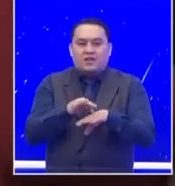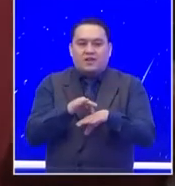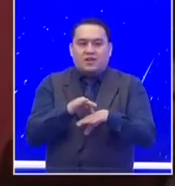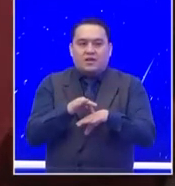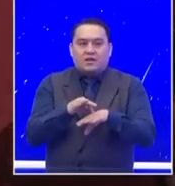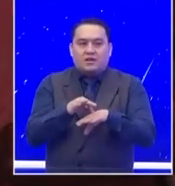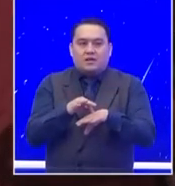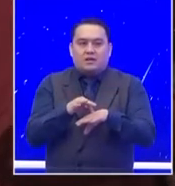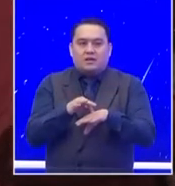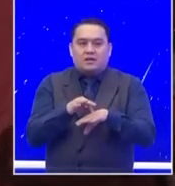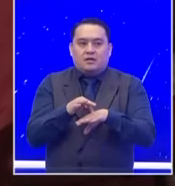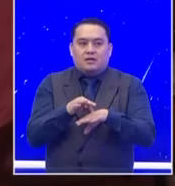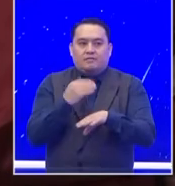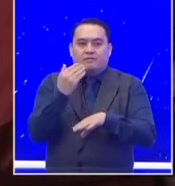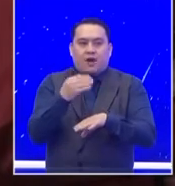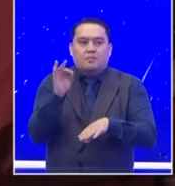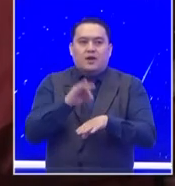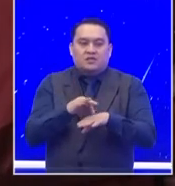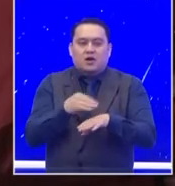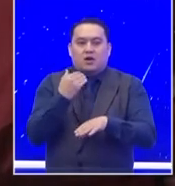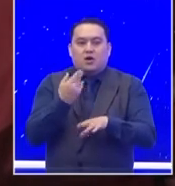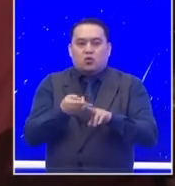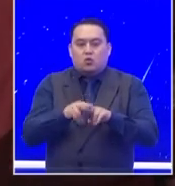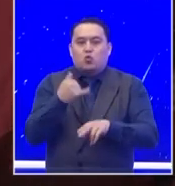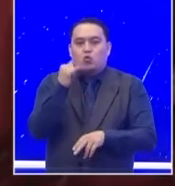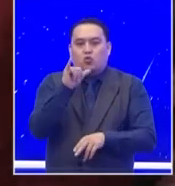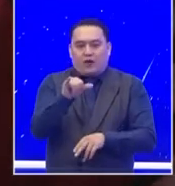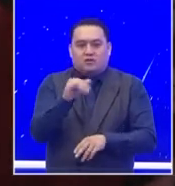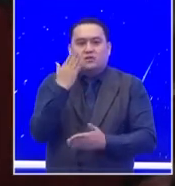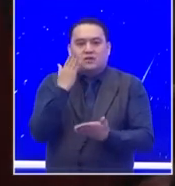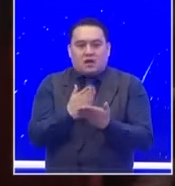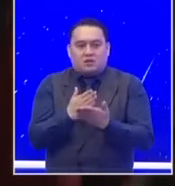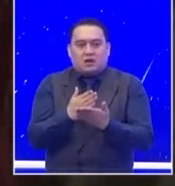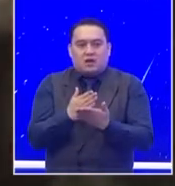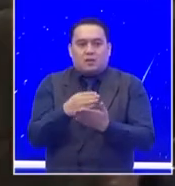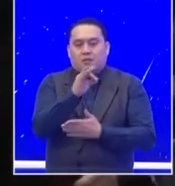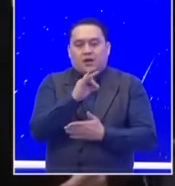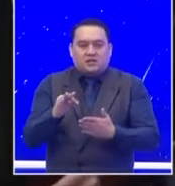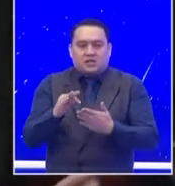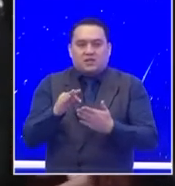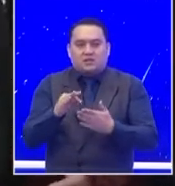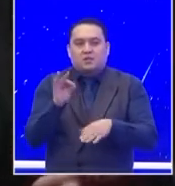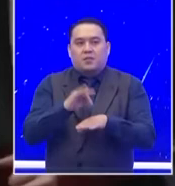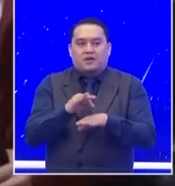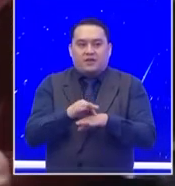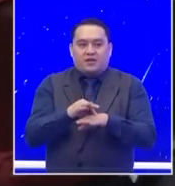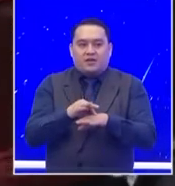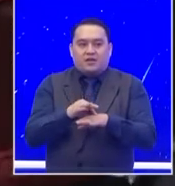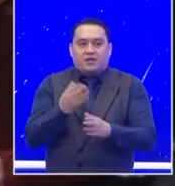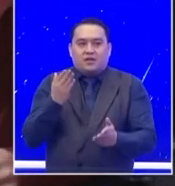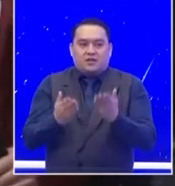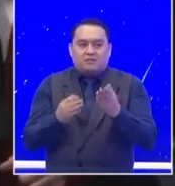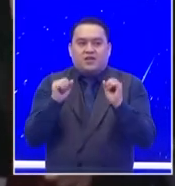То есть вы вводите симптомы болезни, которые у вас есть, и платформа выдает вам процентное соотношение заболевания, а